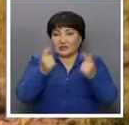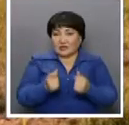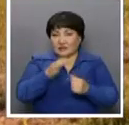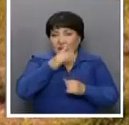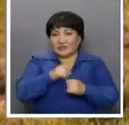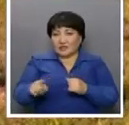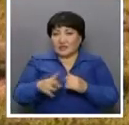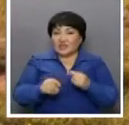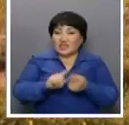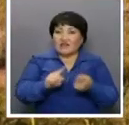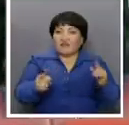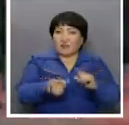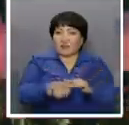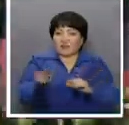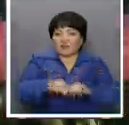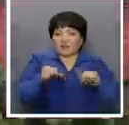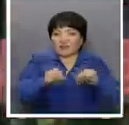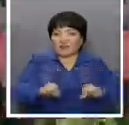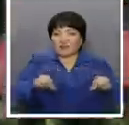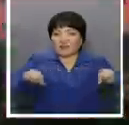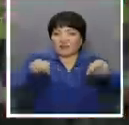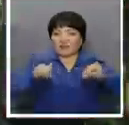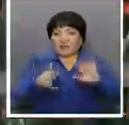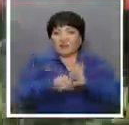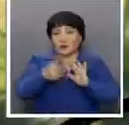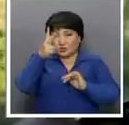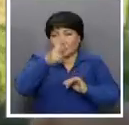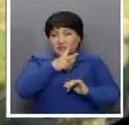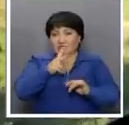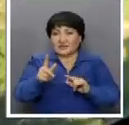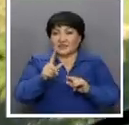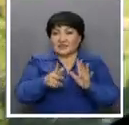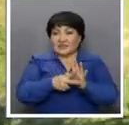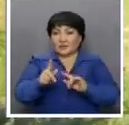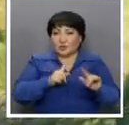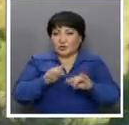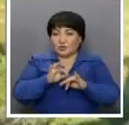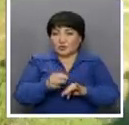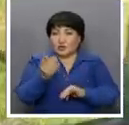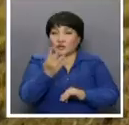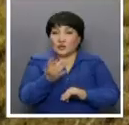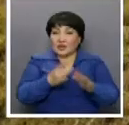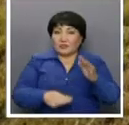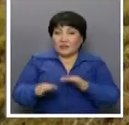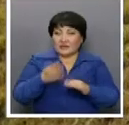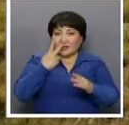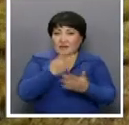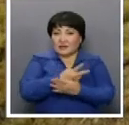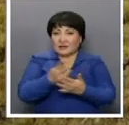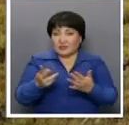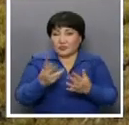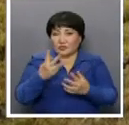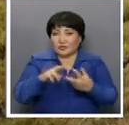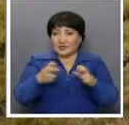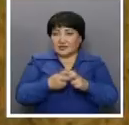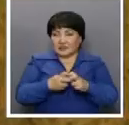жер реформасы жөніндегі комиссия 3 айда 8 отырыс өткізді. 4 аймақты аралап, негізгі деген 4 мәселеге қатысты алдын ала